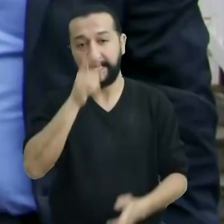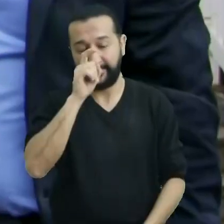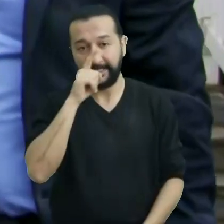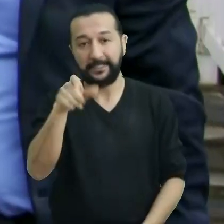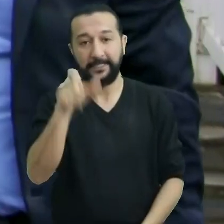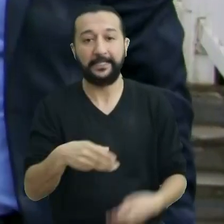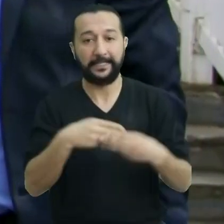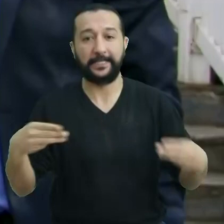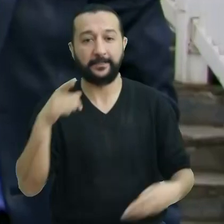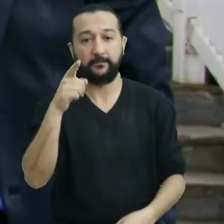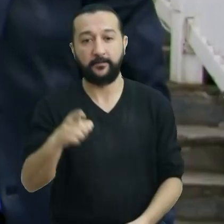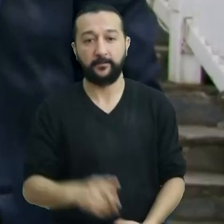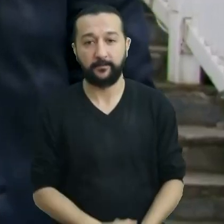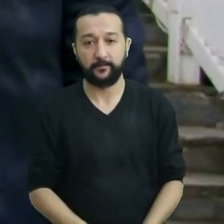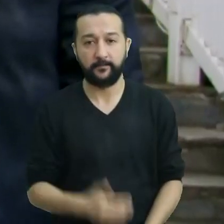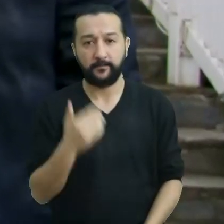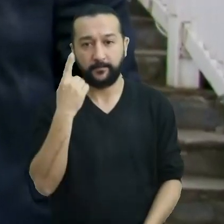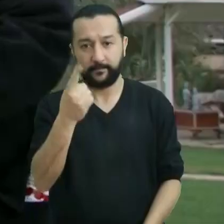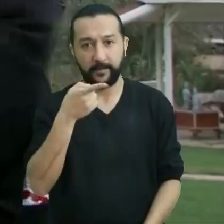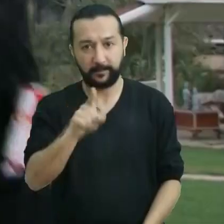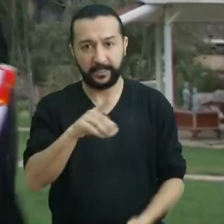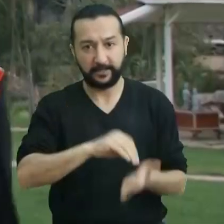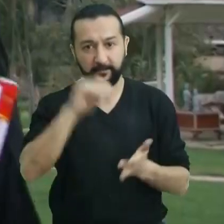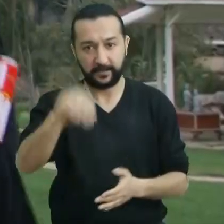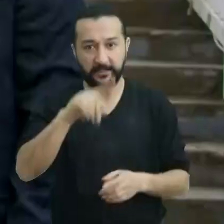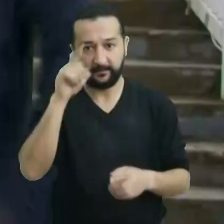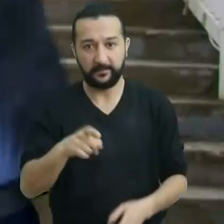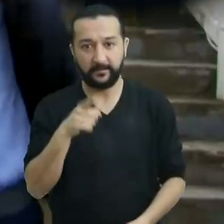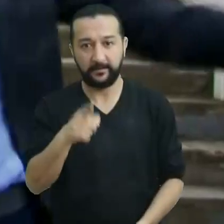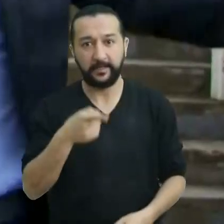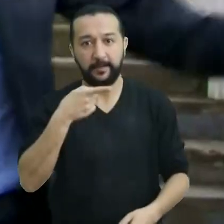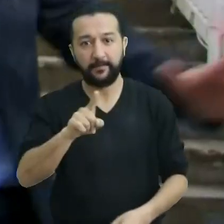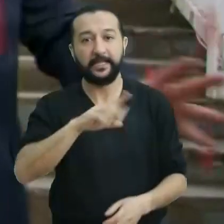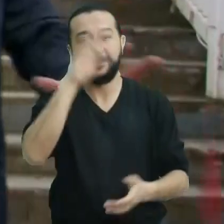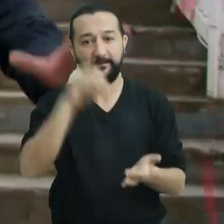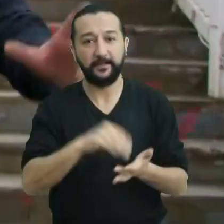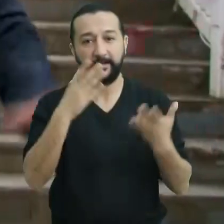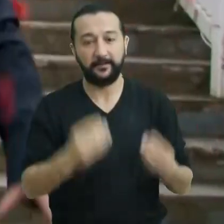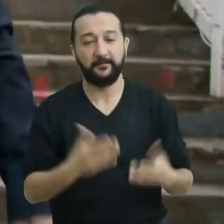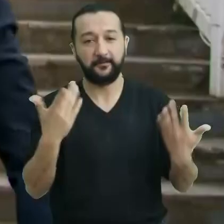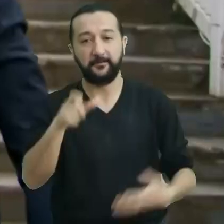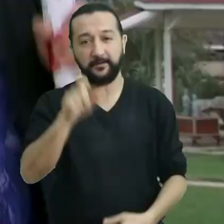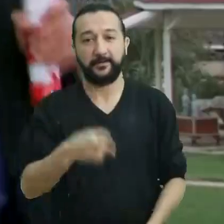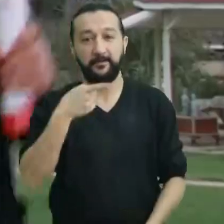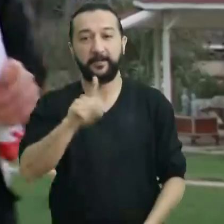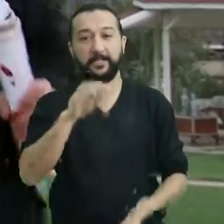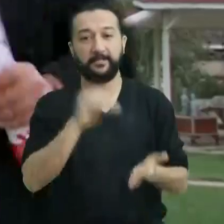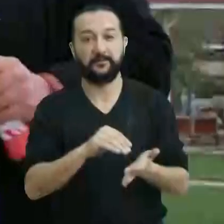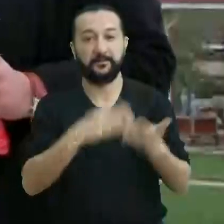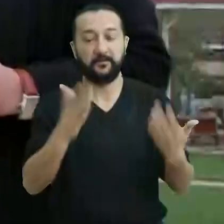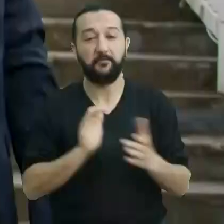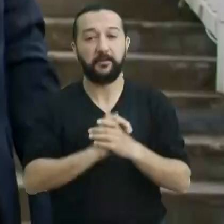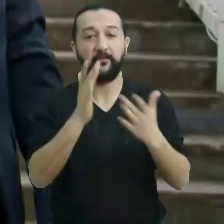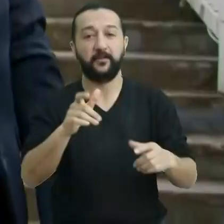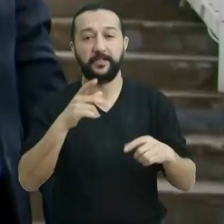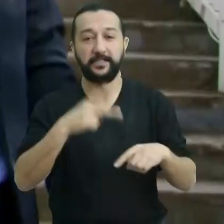efendisinin hikayesidir. Birinci bahşiş mi? Birinci bahşiş! Ödü patladı Sarp'ın. Birinci bahşiş! Bravo Sarp